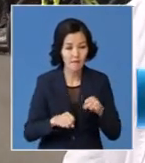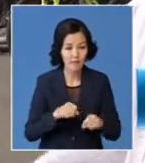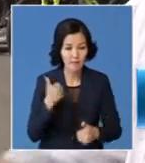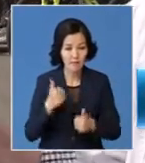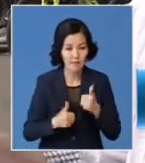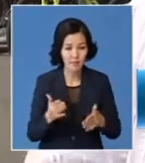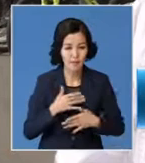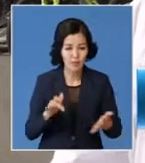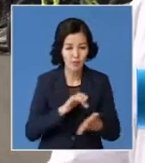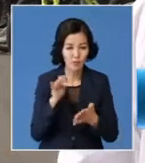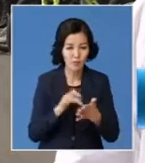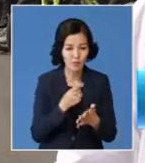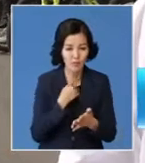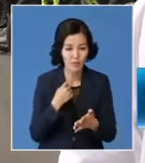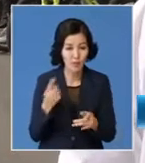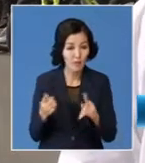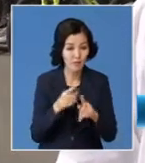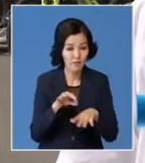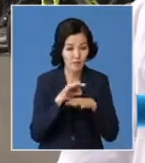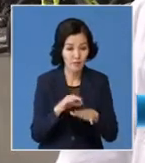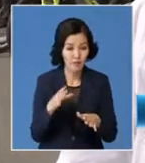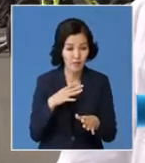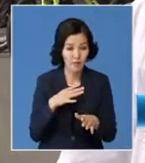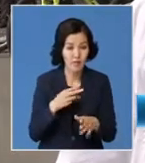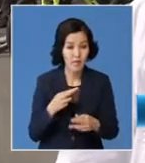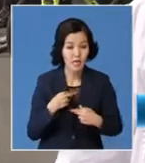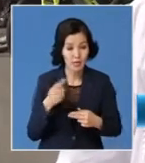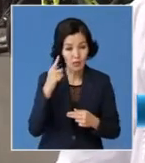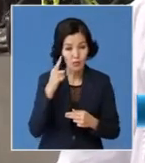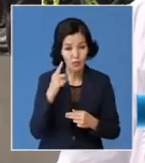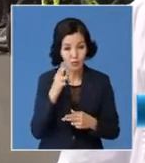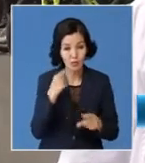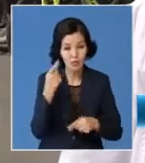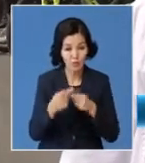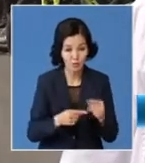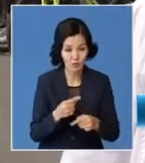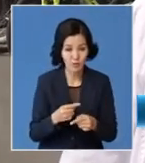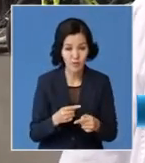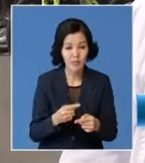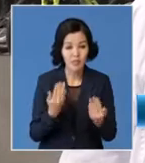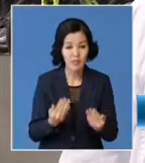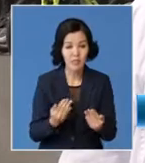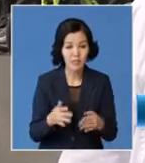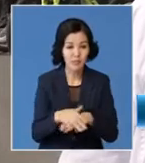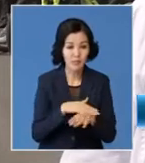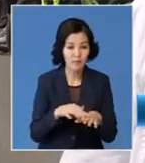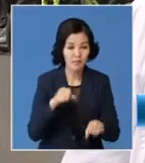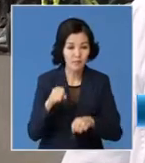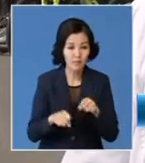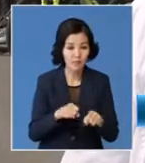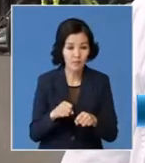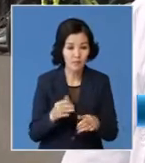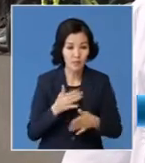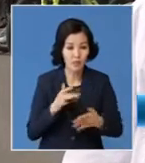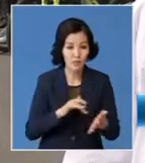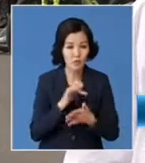нашем городе велопробег впервые. Я думаю, что это будет традиционным, потому что сейчас идет массовый велопробег, и наш